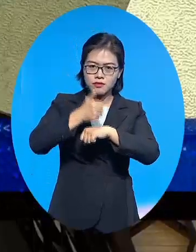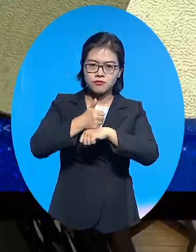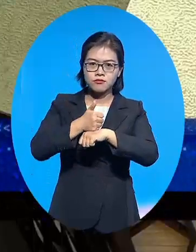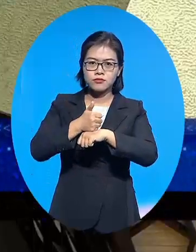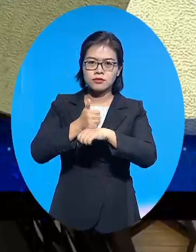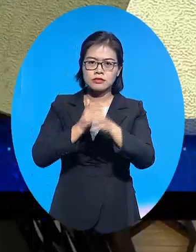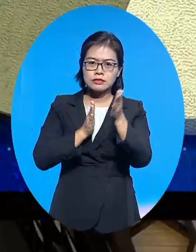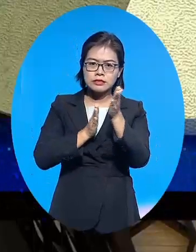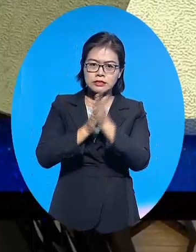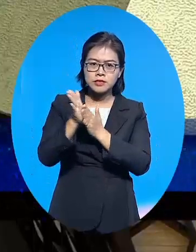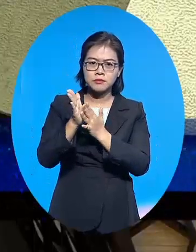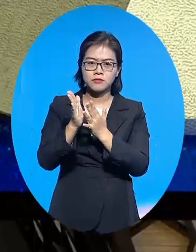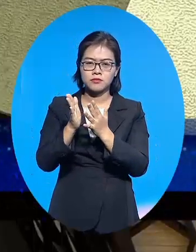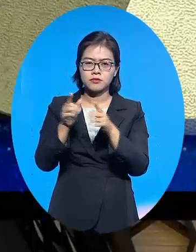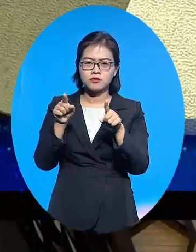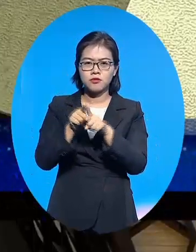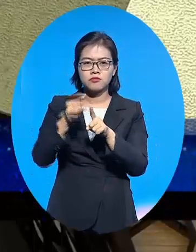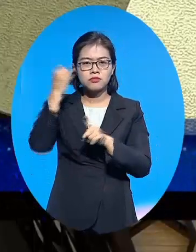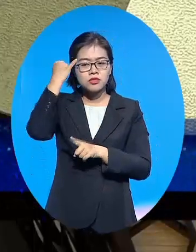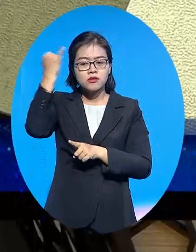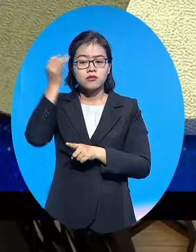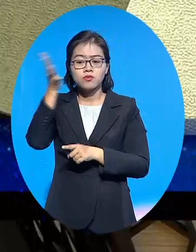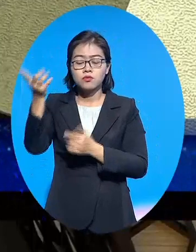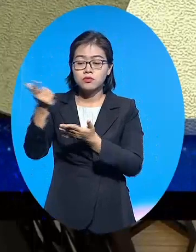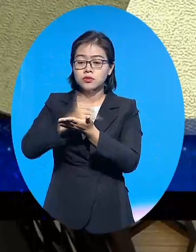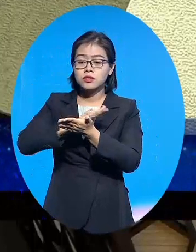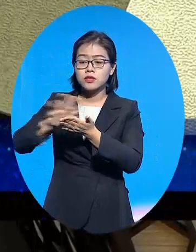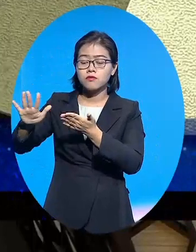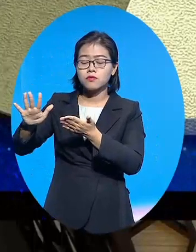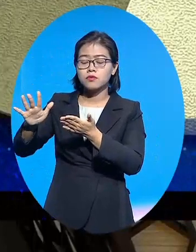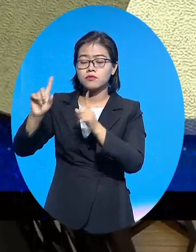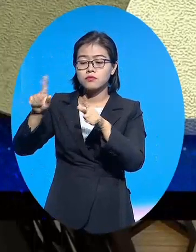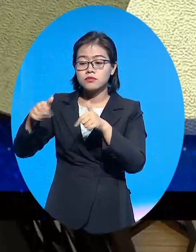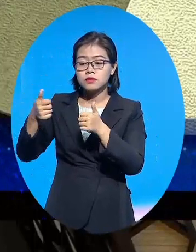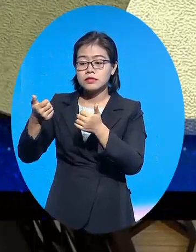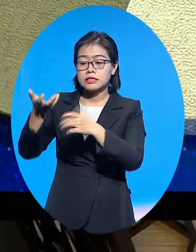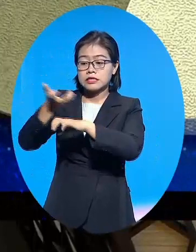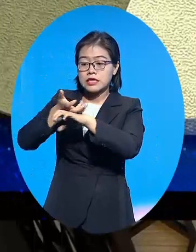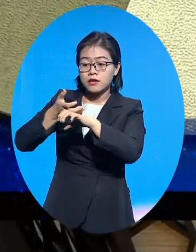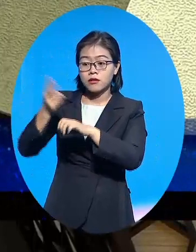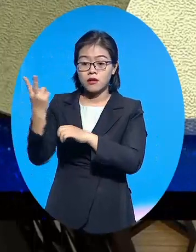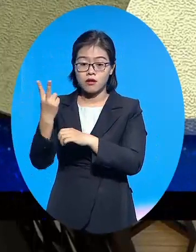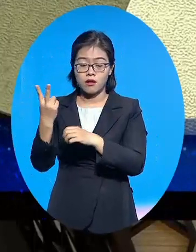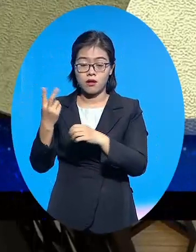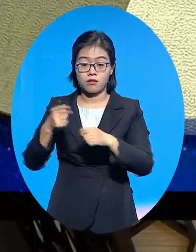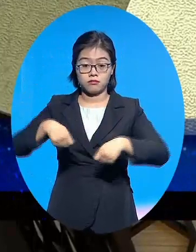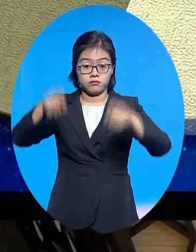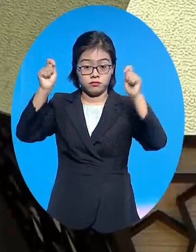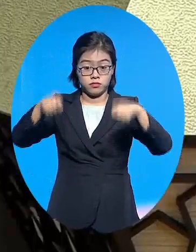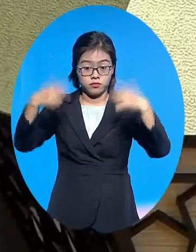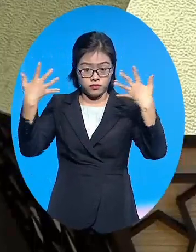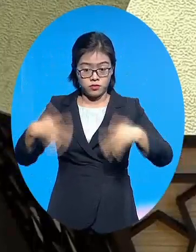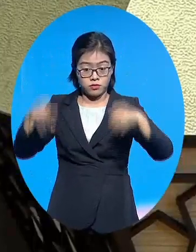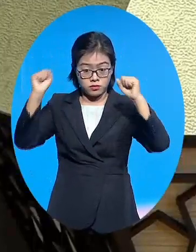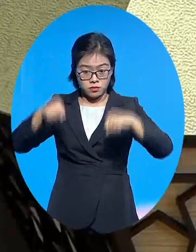đang tiếp tục hủy bất cứ ý tưởng về một giải pháp hai nhà nước nào không tuân thủ các thỏa thuận đã ký đồng thời tiếp tục các hành động đơn phương của mình